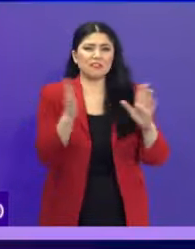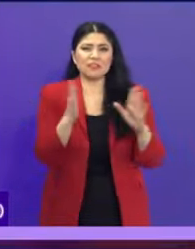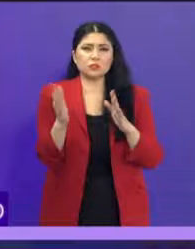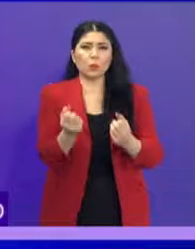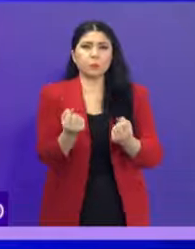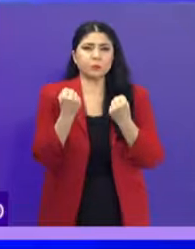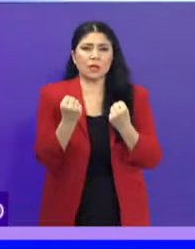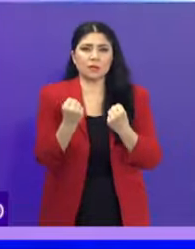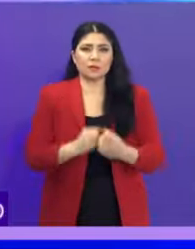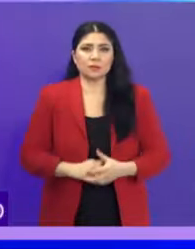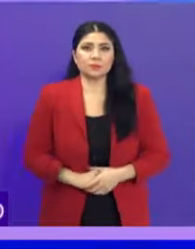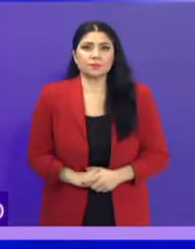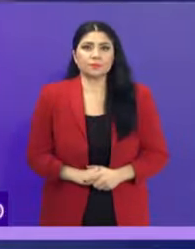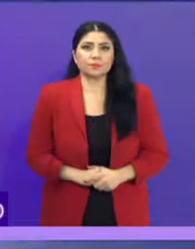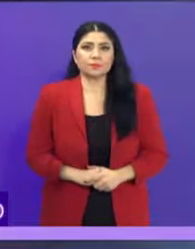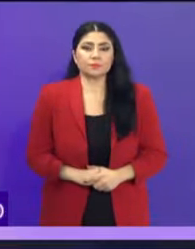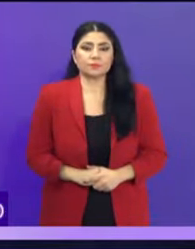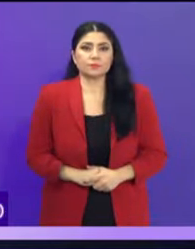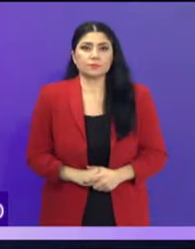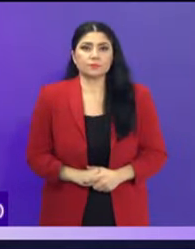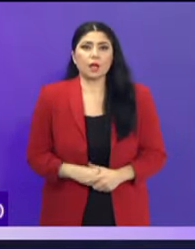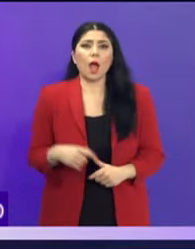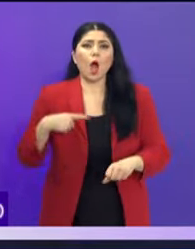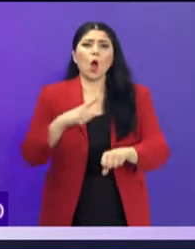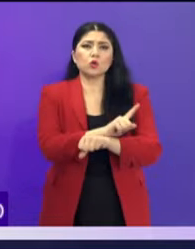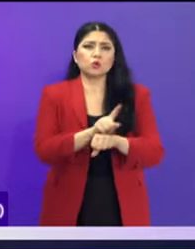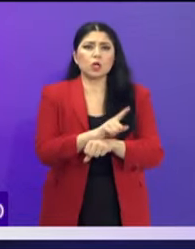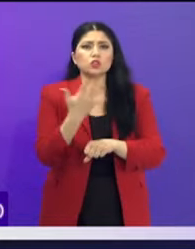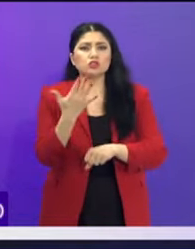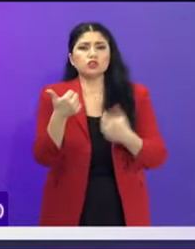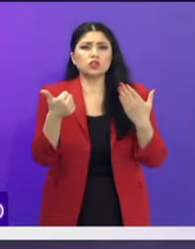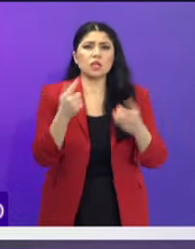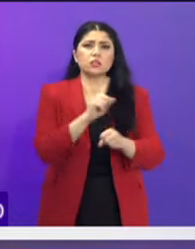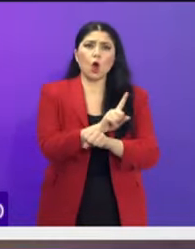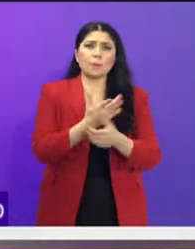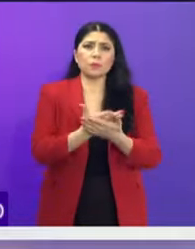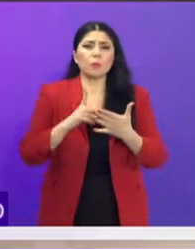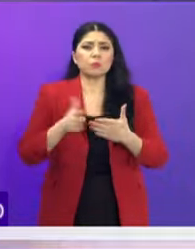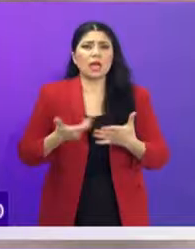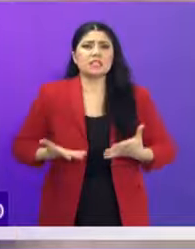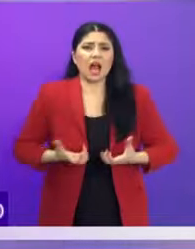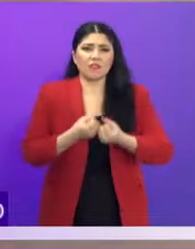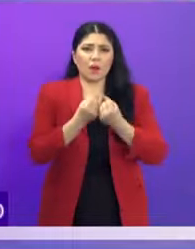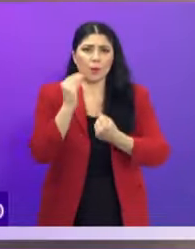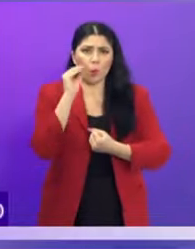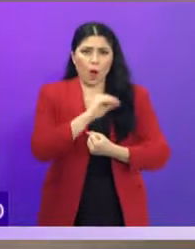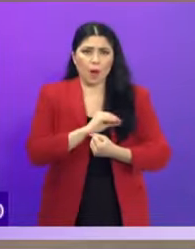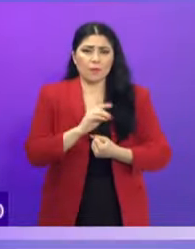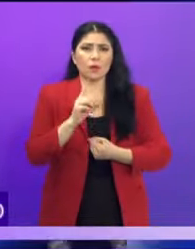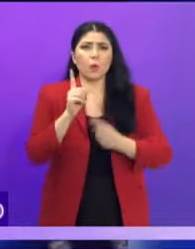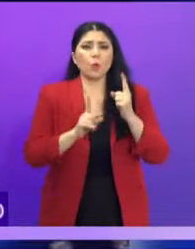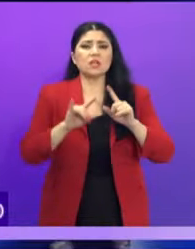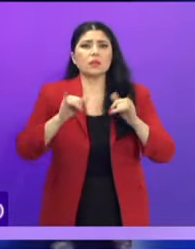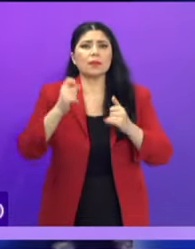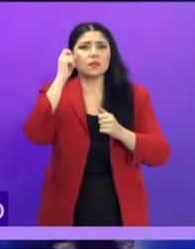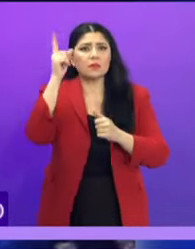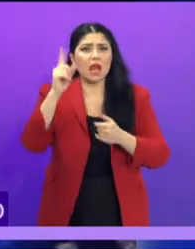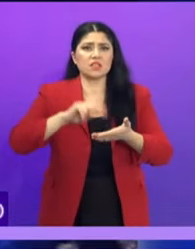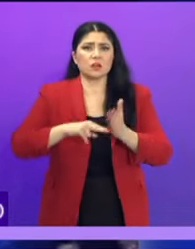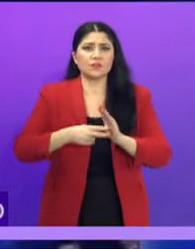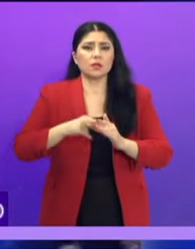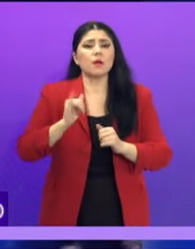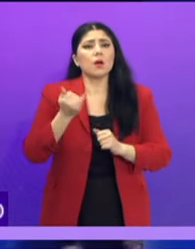viscolului. Au fost misiuni de durată 5-6 ore, unele s-au încheiat abia în zori. Au fost atât adulți